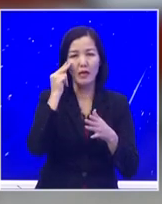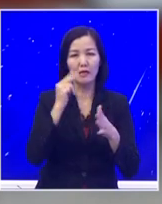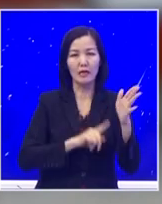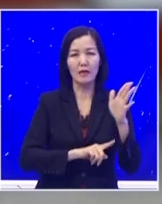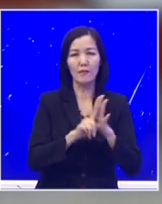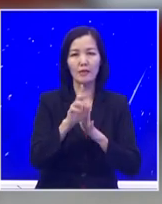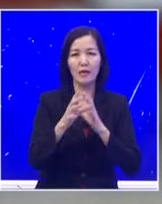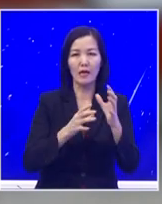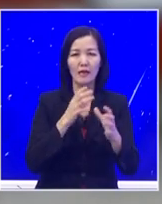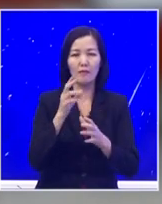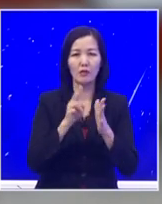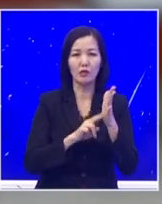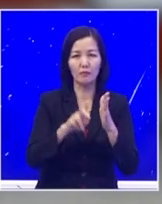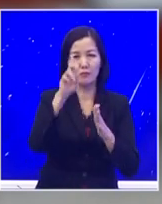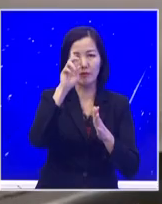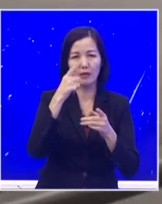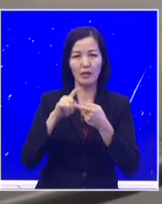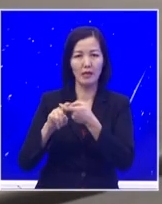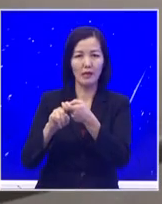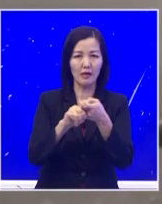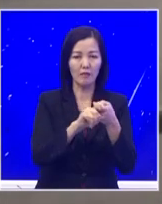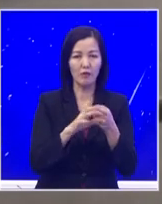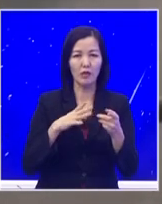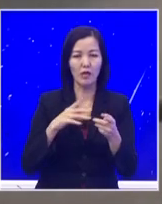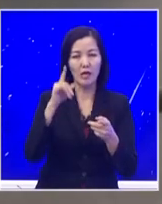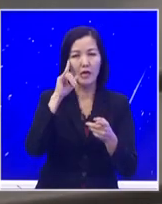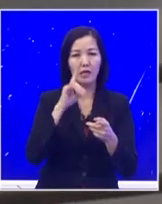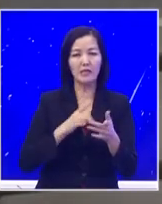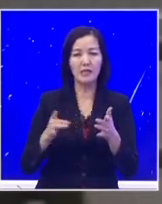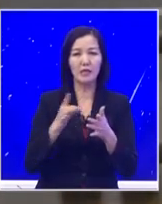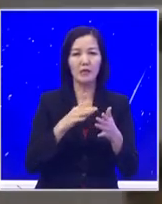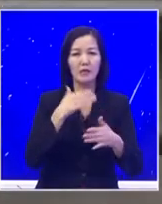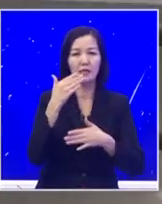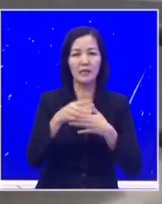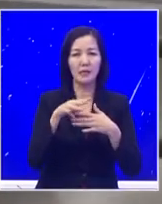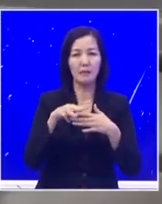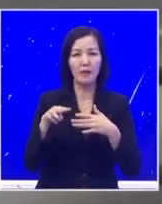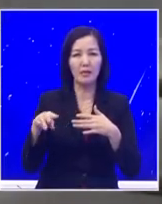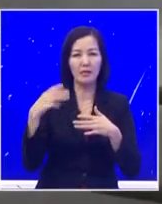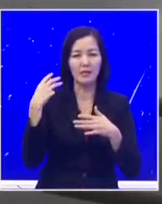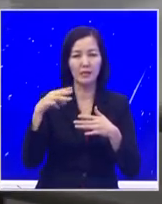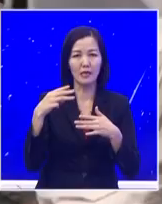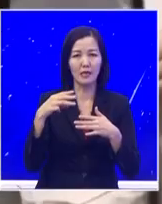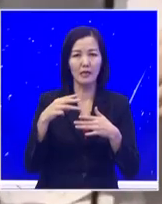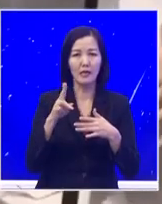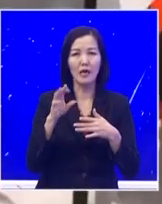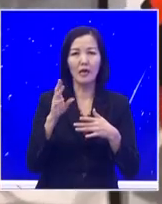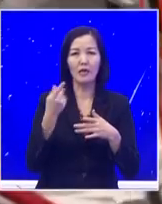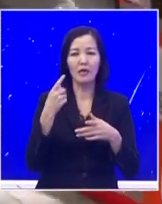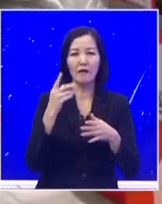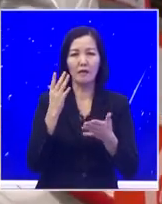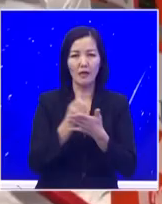коронавирус әлемнің 70 еліне тарап үлгерді. Қазақстан Республикасының сыртқы істер министрлігінің мәліметінше коронавирус анықталған